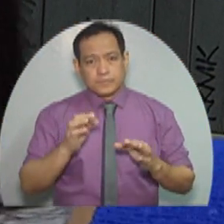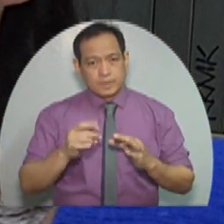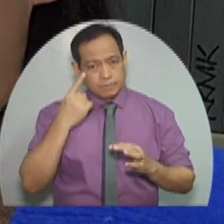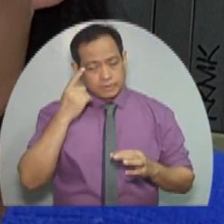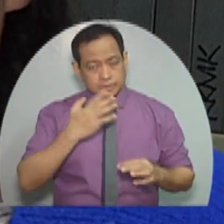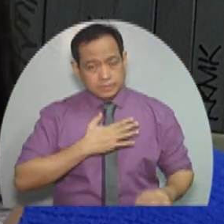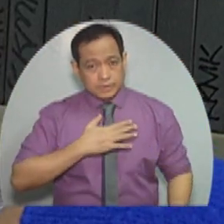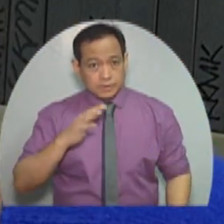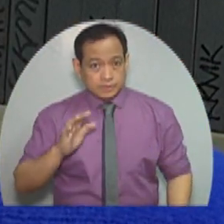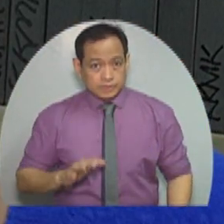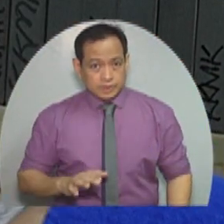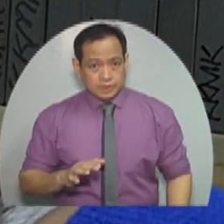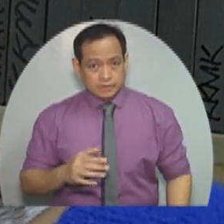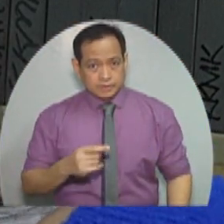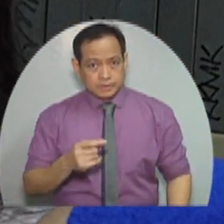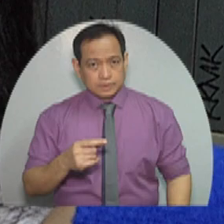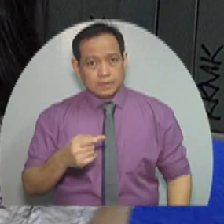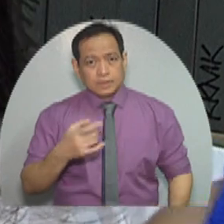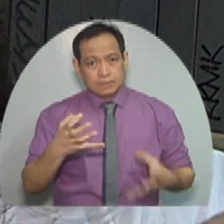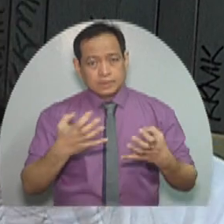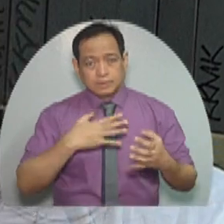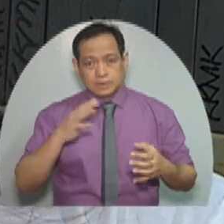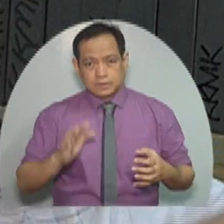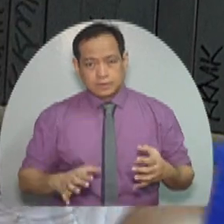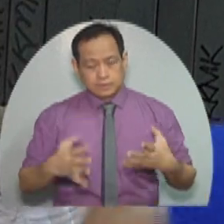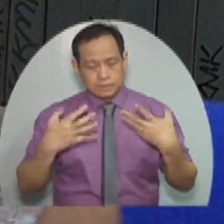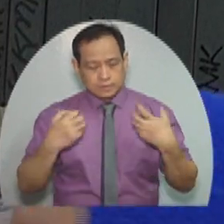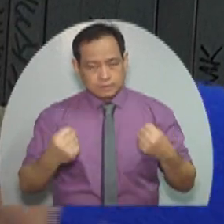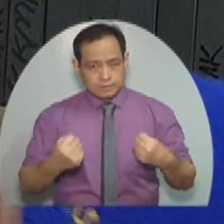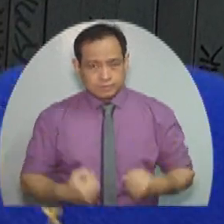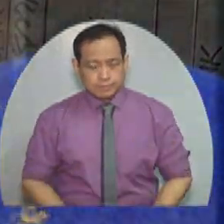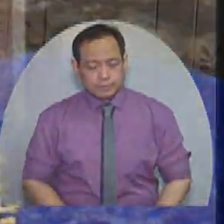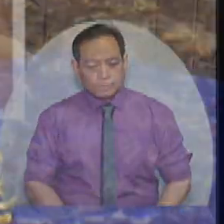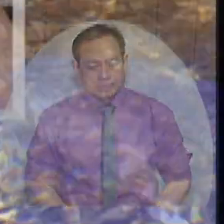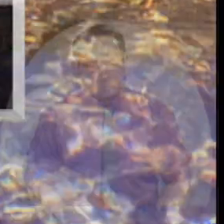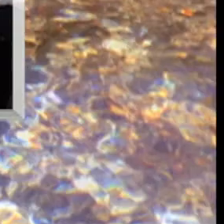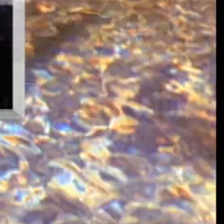na po sa akin. Nagkagustuhan ko lang po gumaling yung bata.